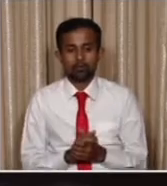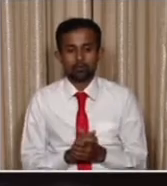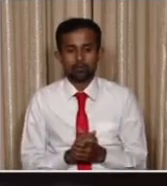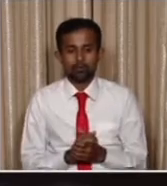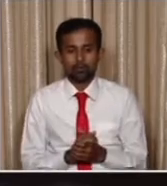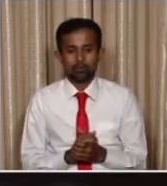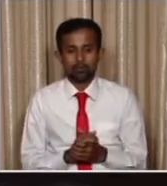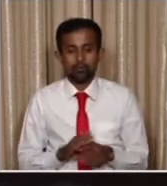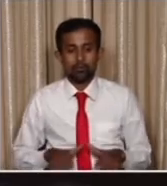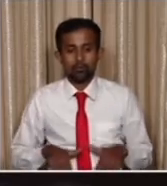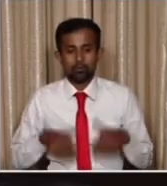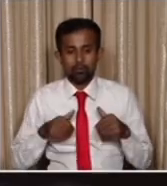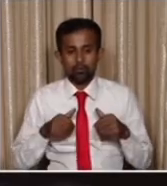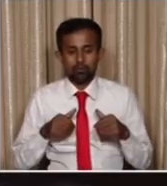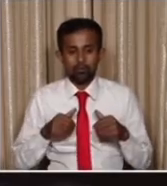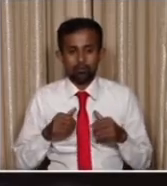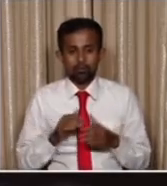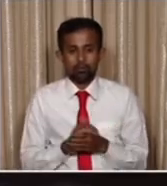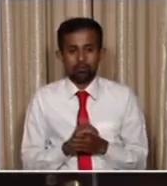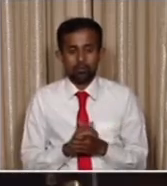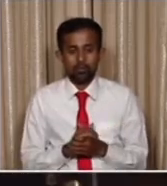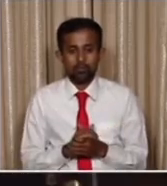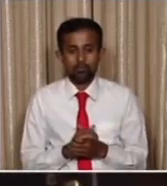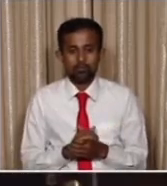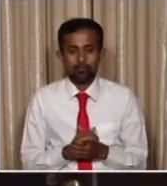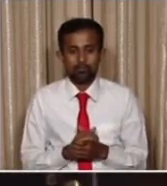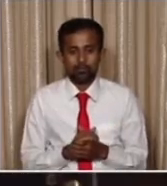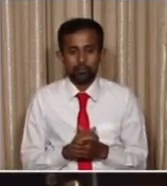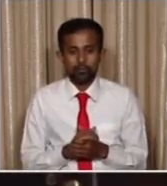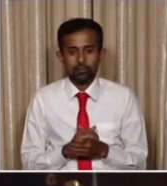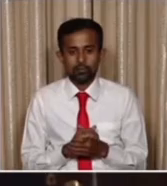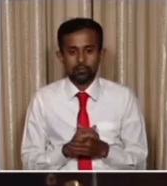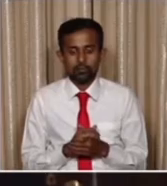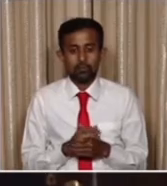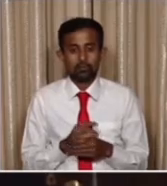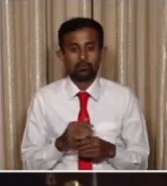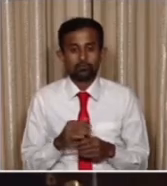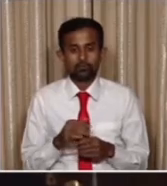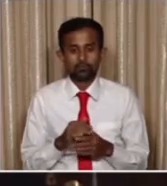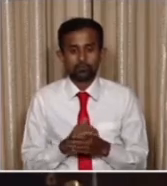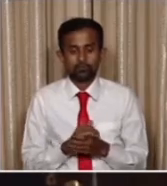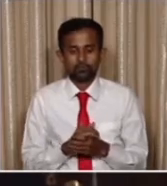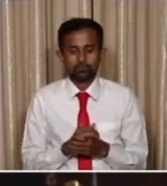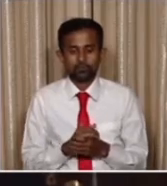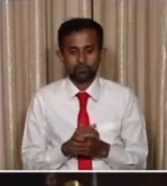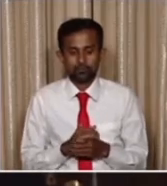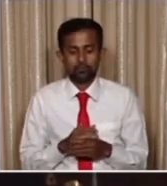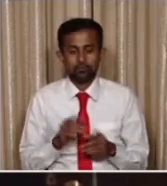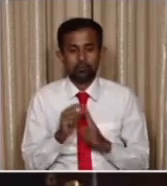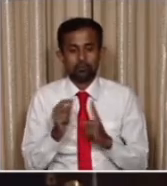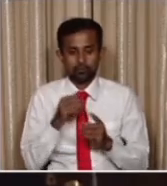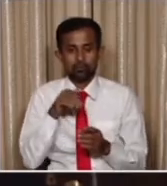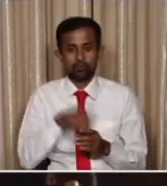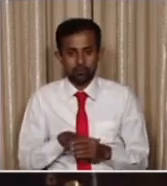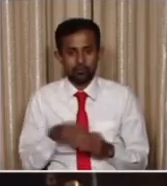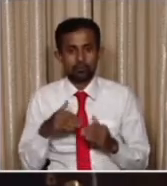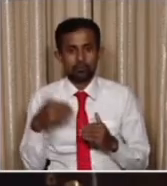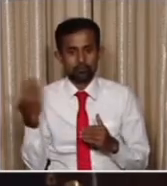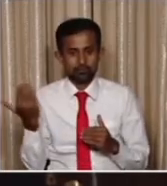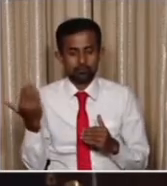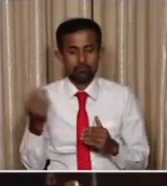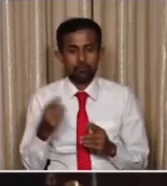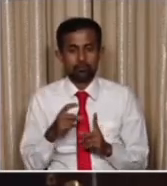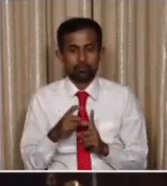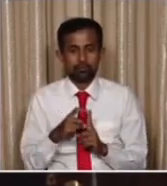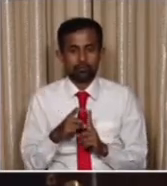athrama me saukhya arbudaya paugiya kale rata pura welagena tibunu api me parliamentu tulathin pitatath ita